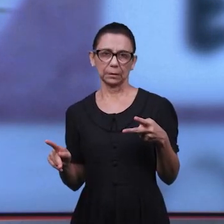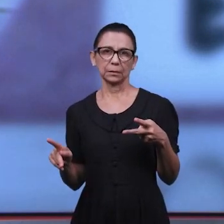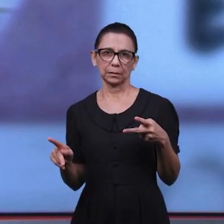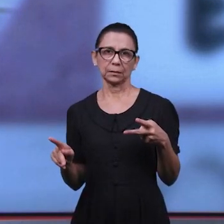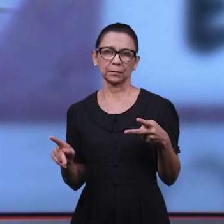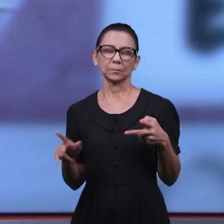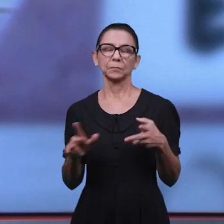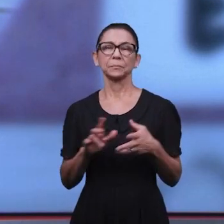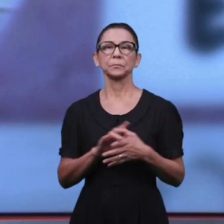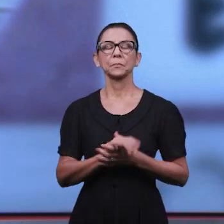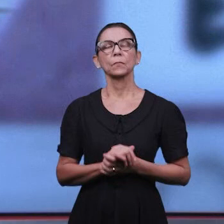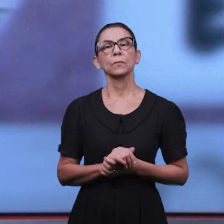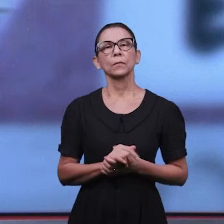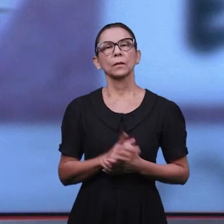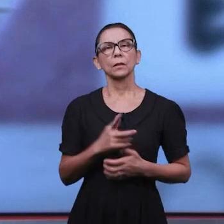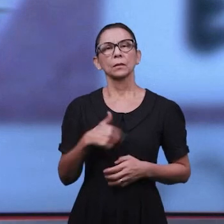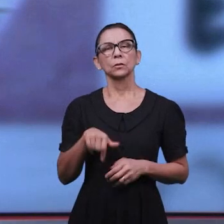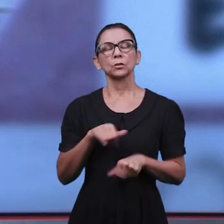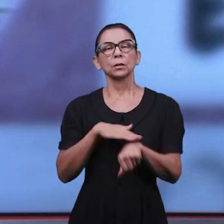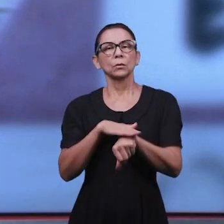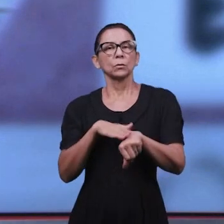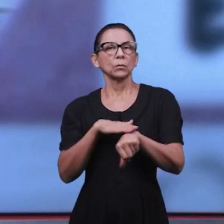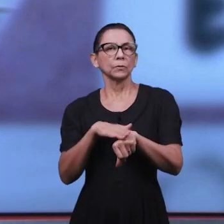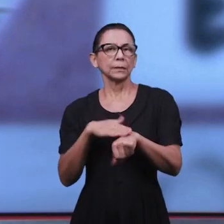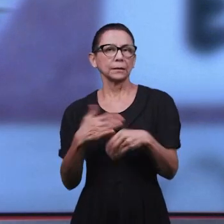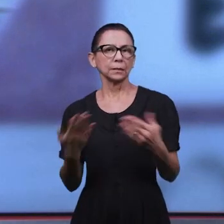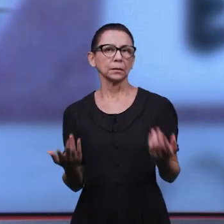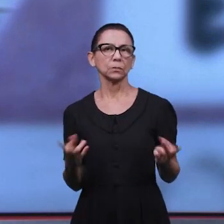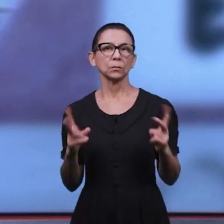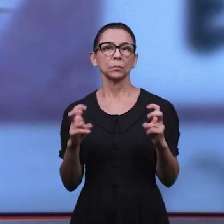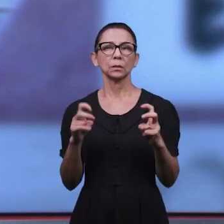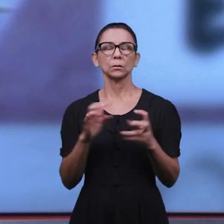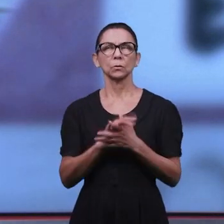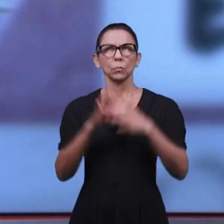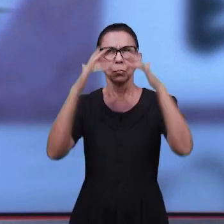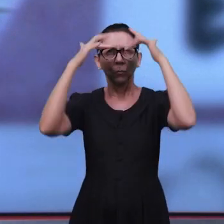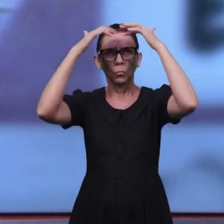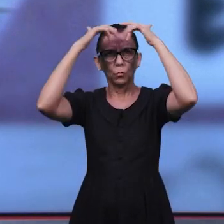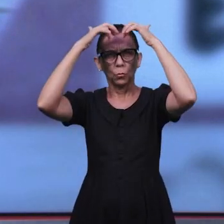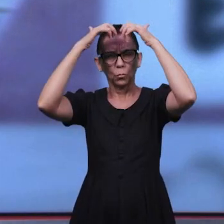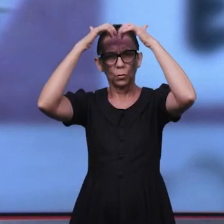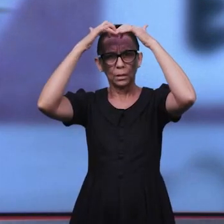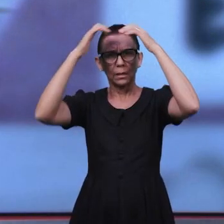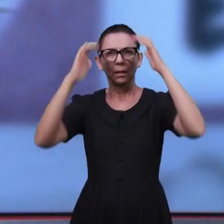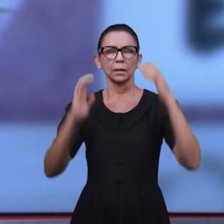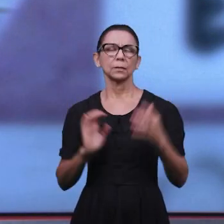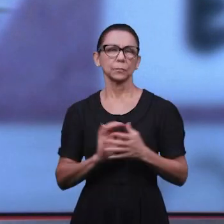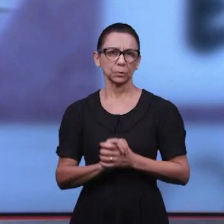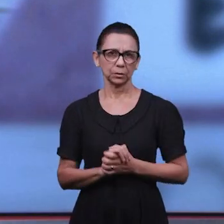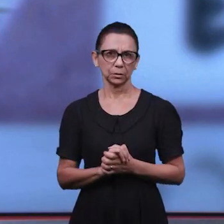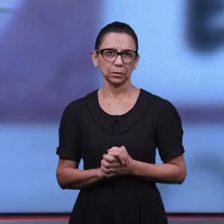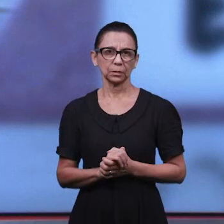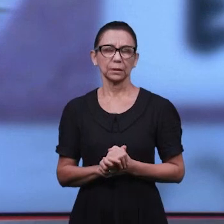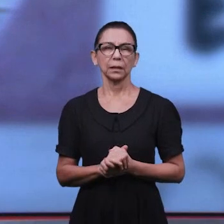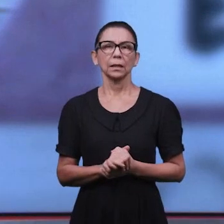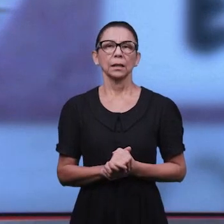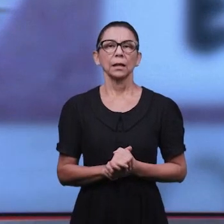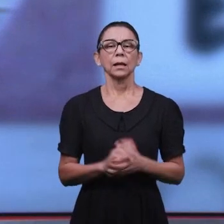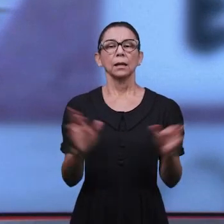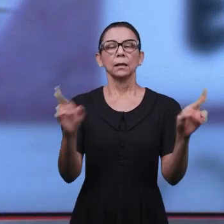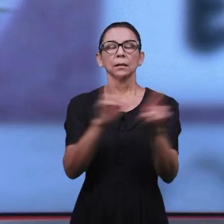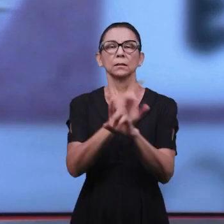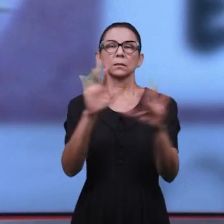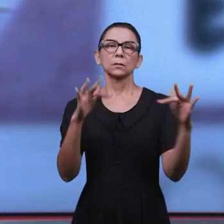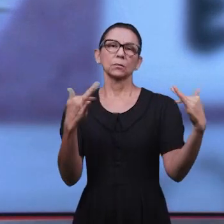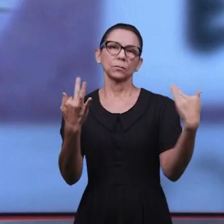et Kezia Nunes ont déjà parlé sur le fonctionnement du cerveau, les contributions